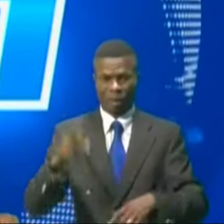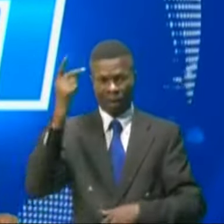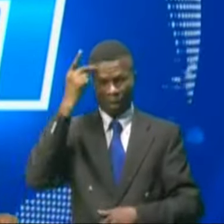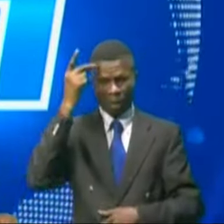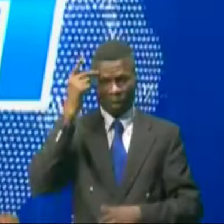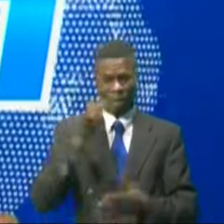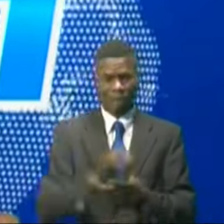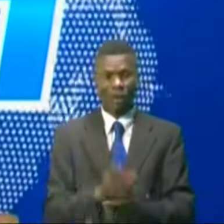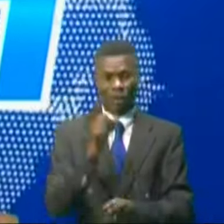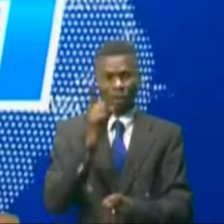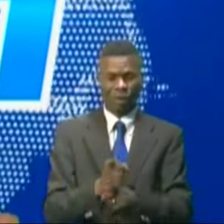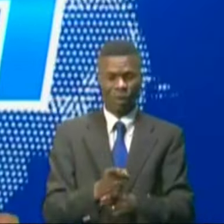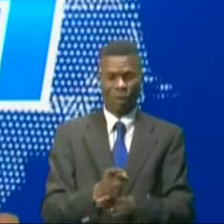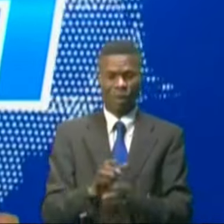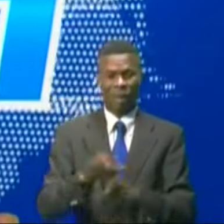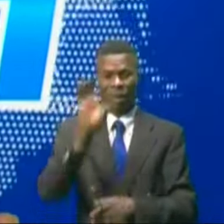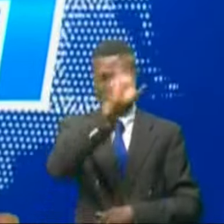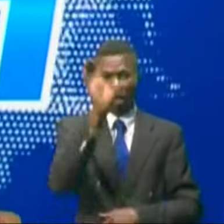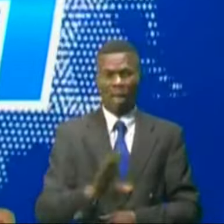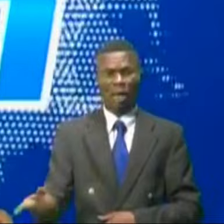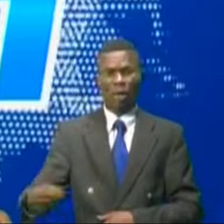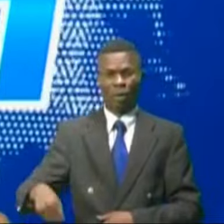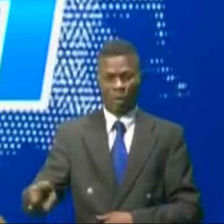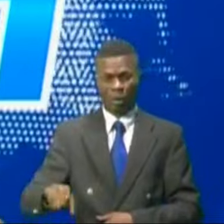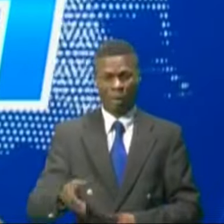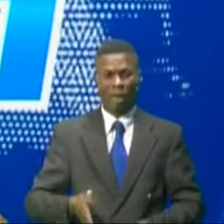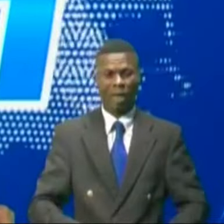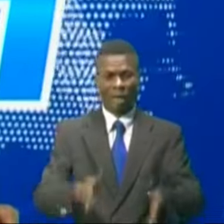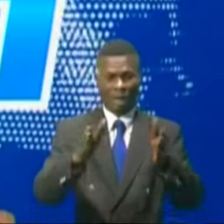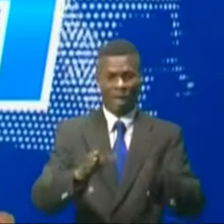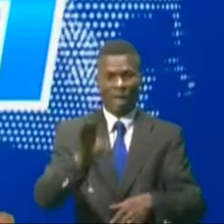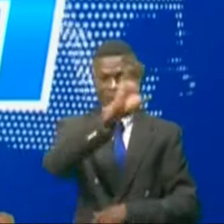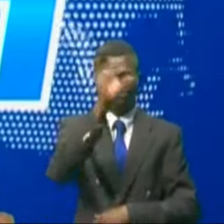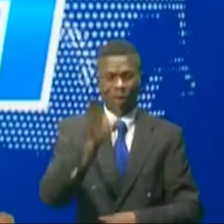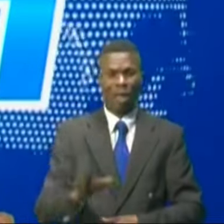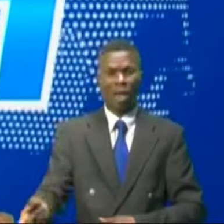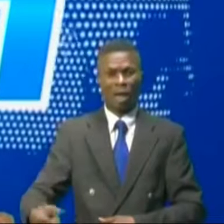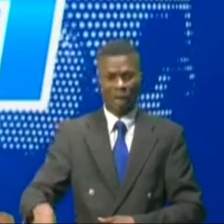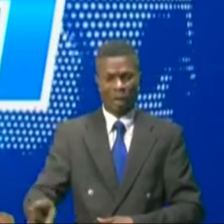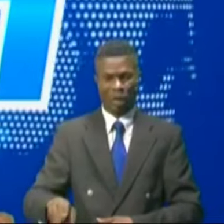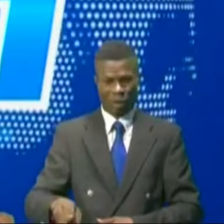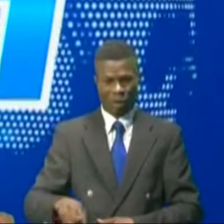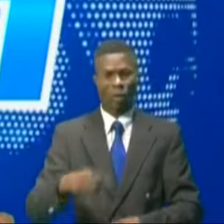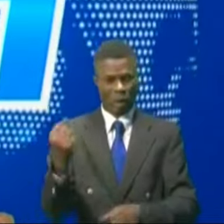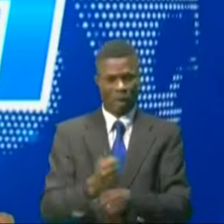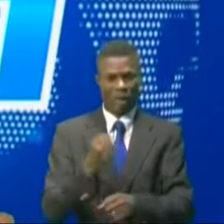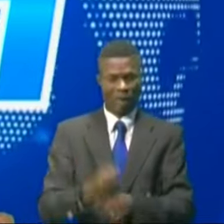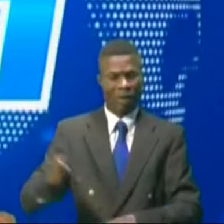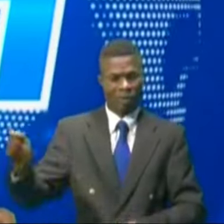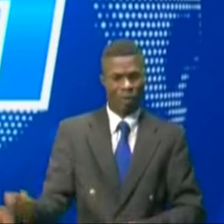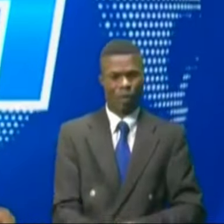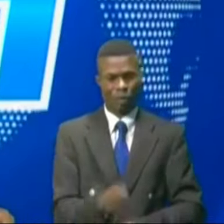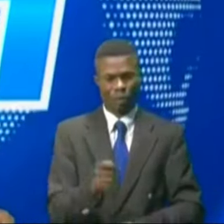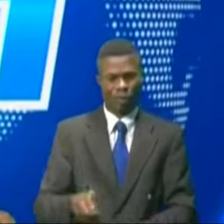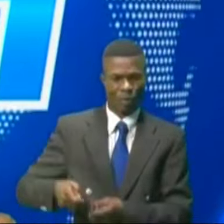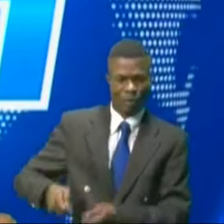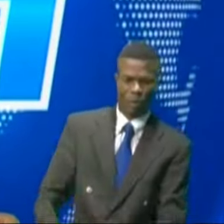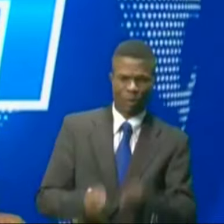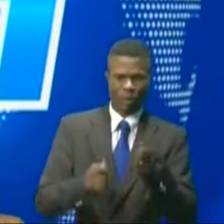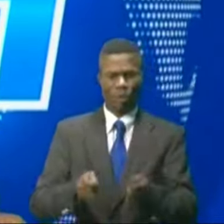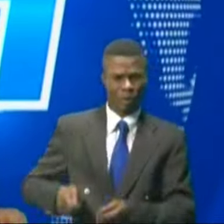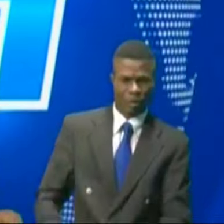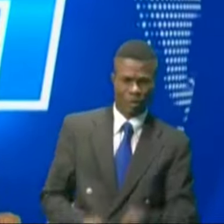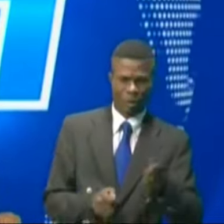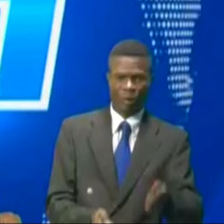Kinshasa, plus précisément dans la commune de Lemba. Quelques avenues de cette municipalité ont subi des travaux d'écurage des caniveaux, nous